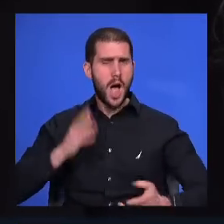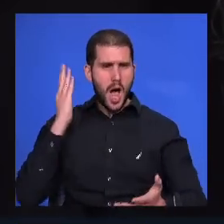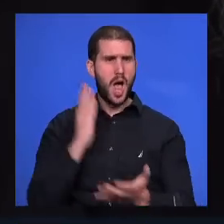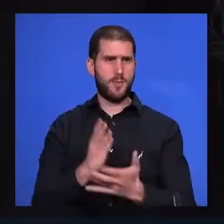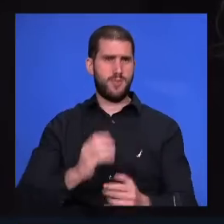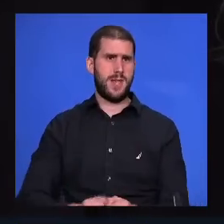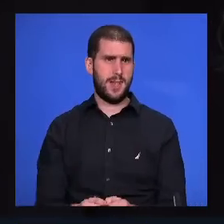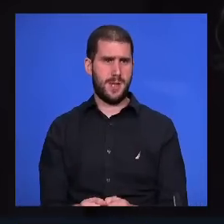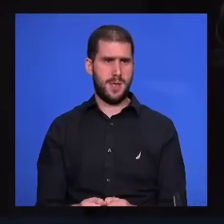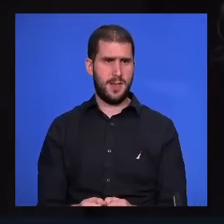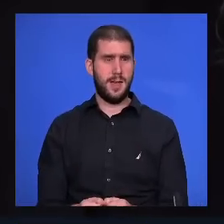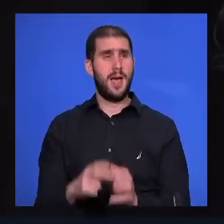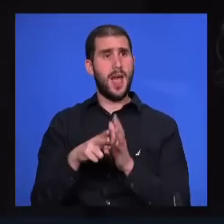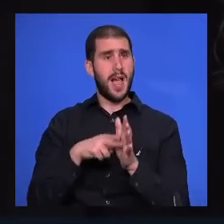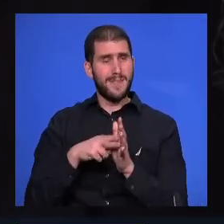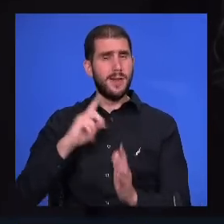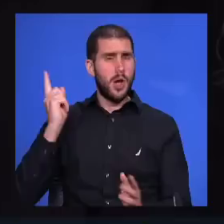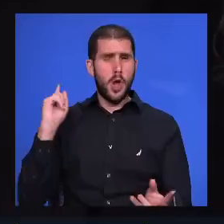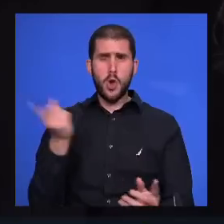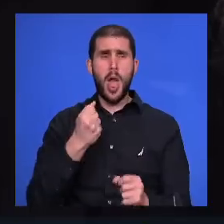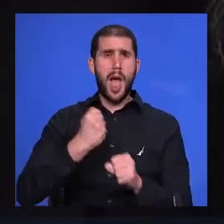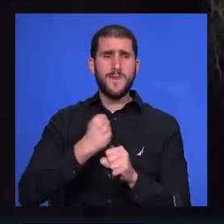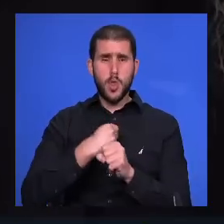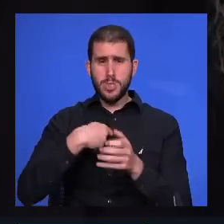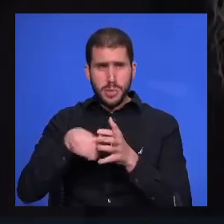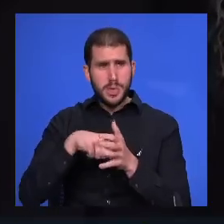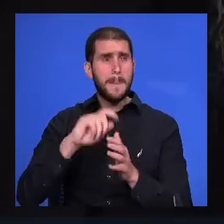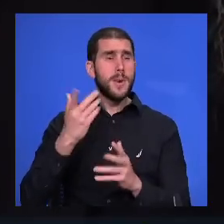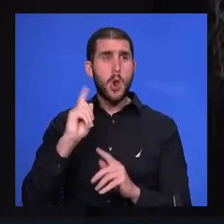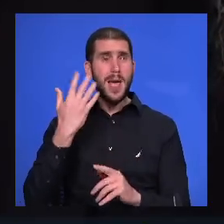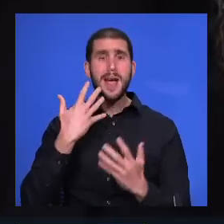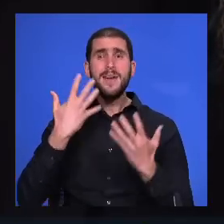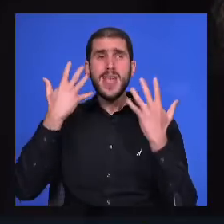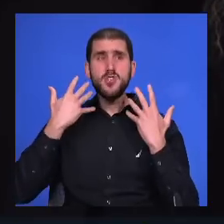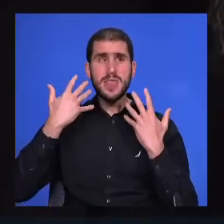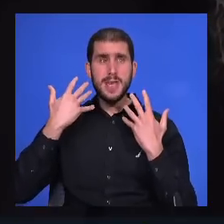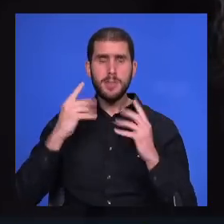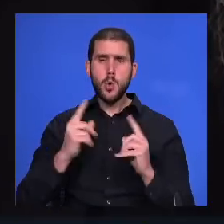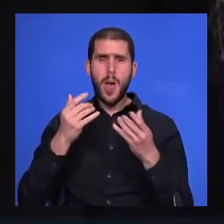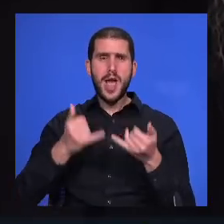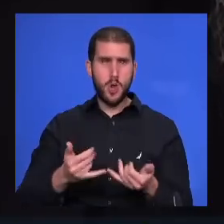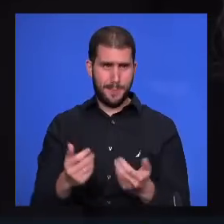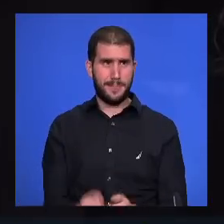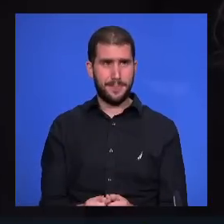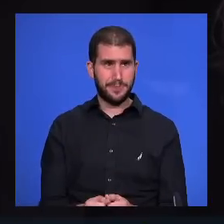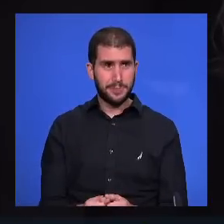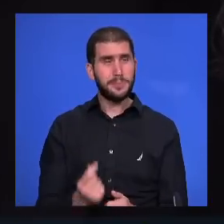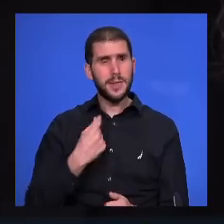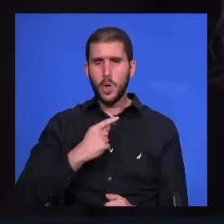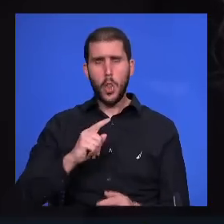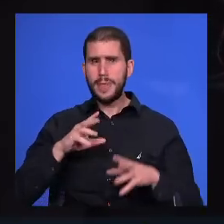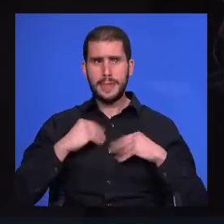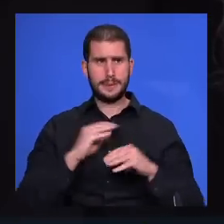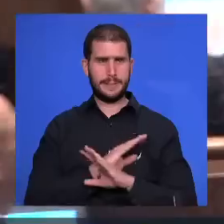משמעי. הרכבת ולכל העבודות, מה שלא היה עשר שנים מתקיים היום. אנחנו לא נבוא